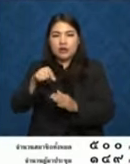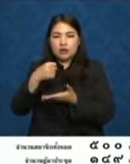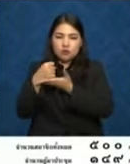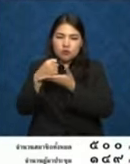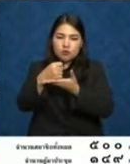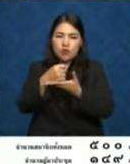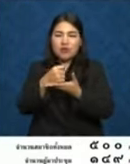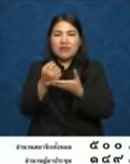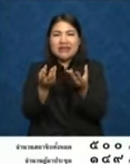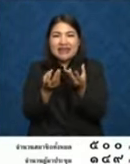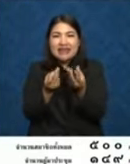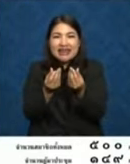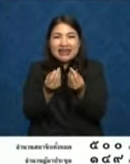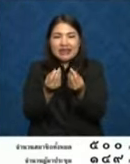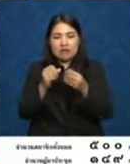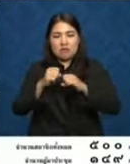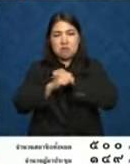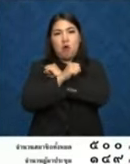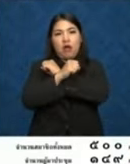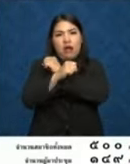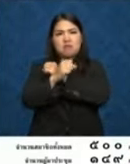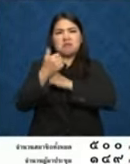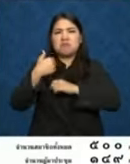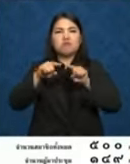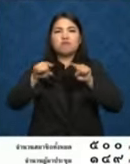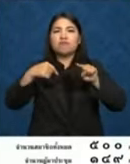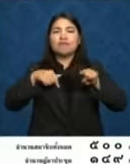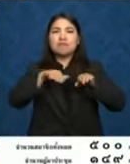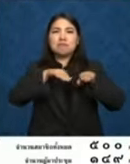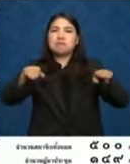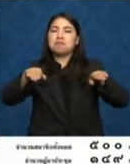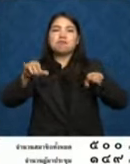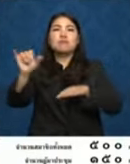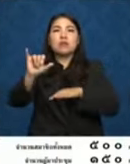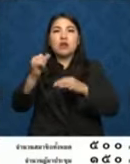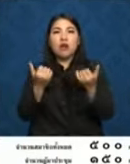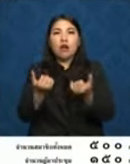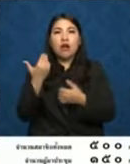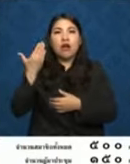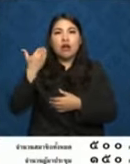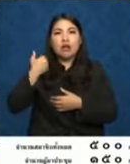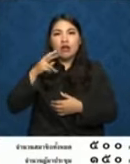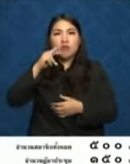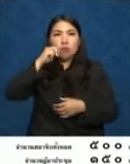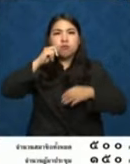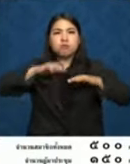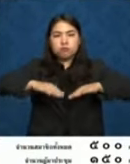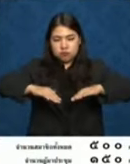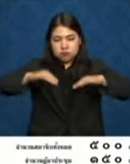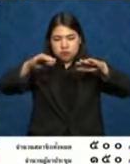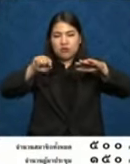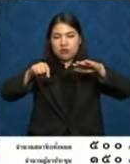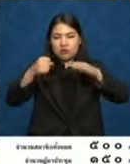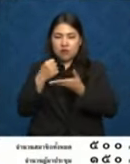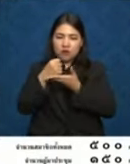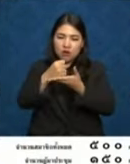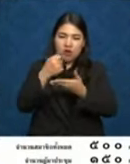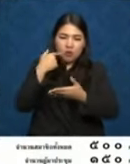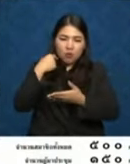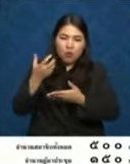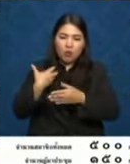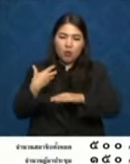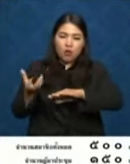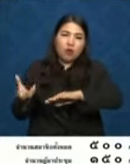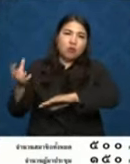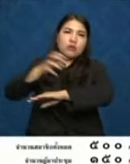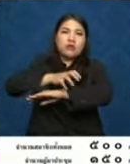ไว้แต่ยังไม่ได้มาตรฐานในช่วงที่เกิดน้ำท่วมหนักชาวบ้านต้องมาช่วยกันเสริมคันดินอยู่เป็นประจำวั